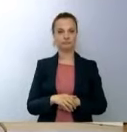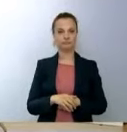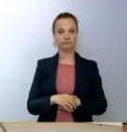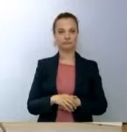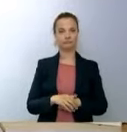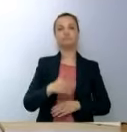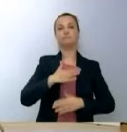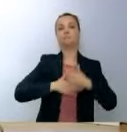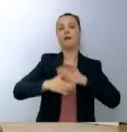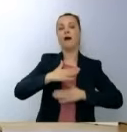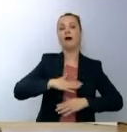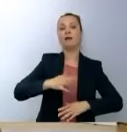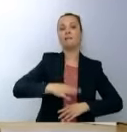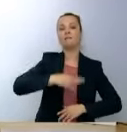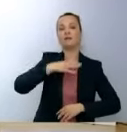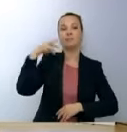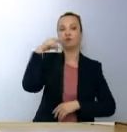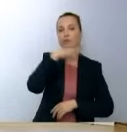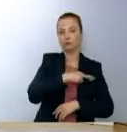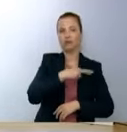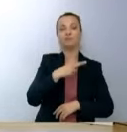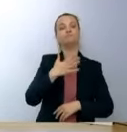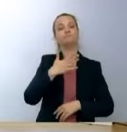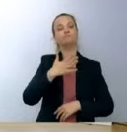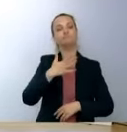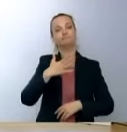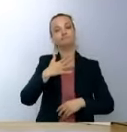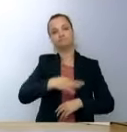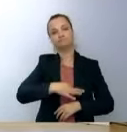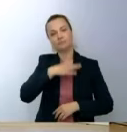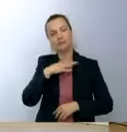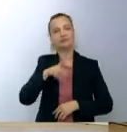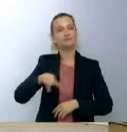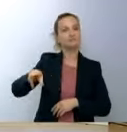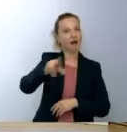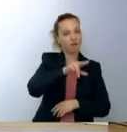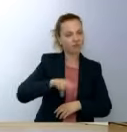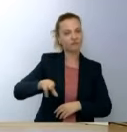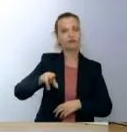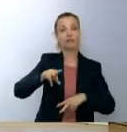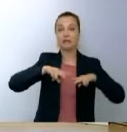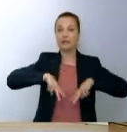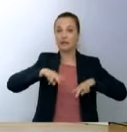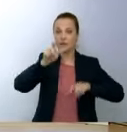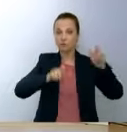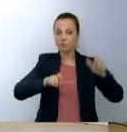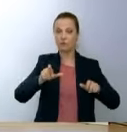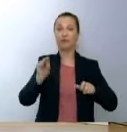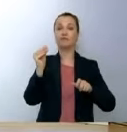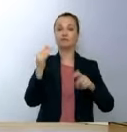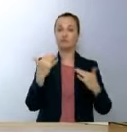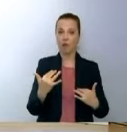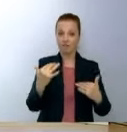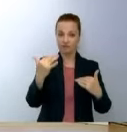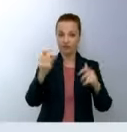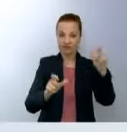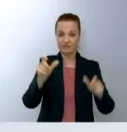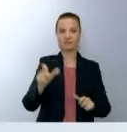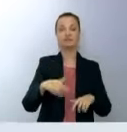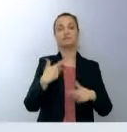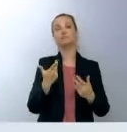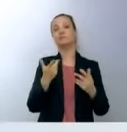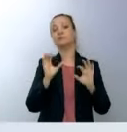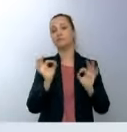αγαπητέ κύριε πρωθυπουργέ κύριοι συνάδελφοι υπουργοί κύριοι συνάδελφοι βουλευτές κύριοι υποψήφιοι ευρωβουλευτές καλή επιτυχία μην